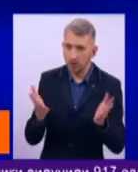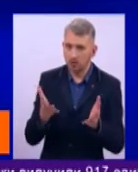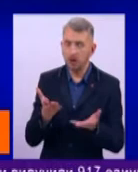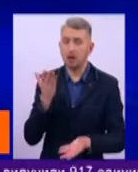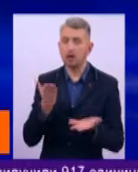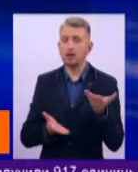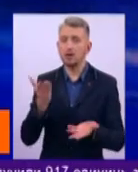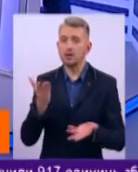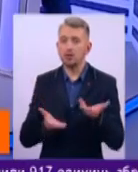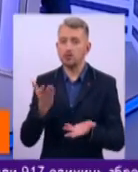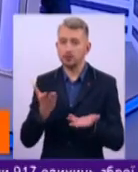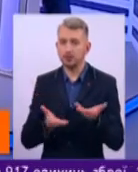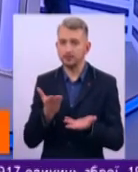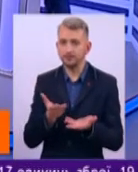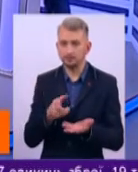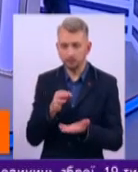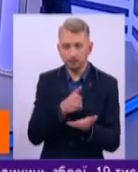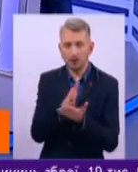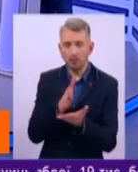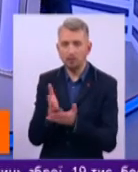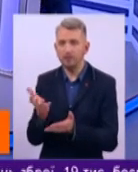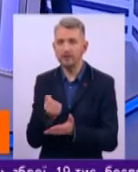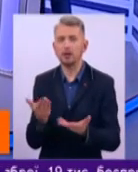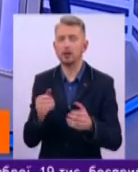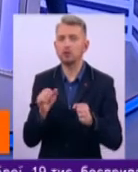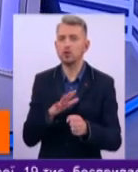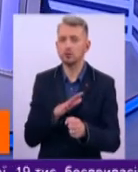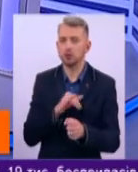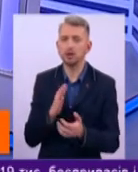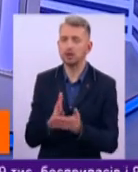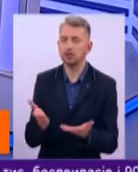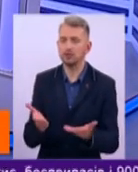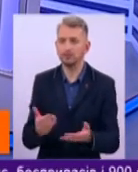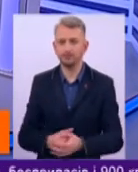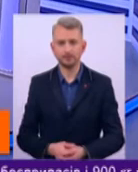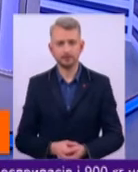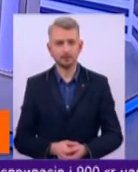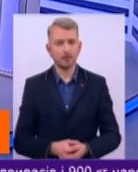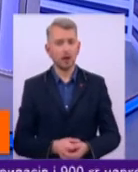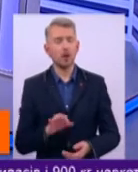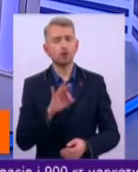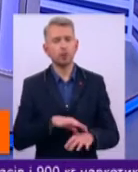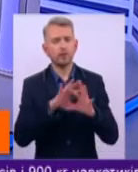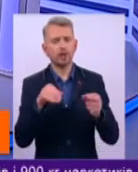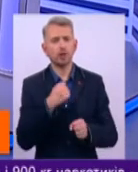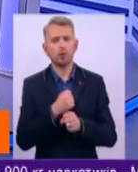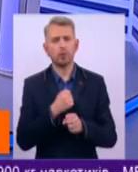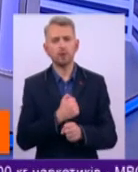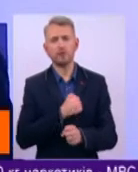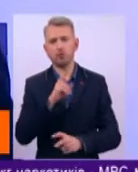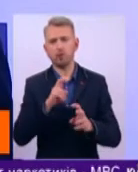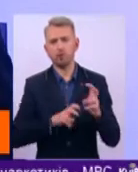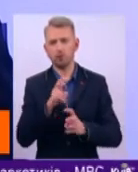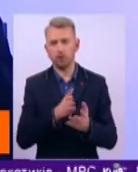Якщо так по напрямках взяти, які вони можуть бути і є? Ну, щодо взагалі роботи військово-промислового